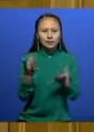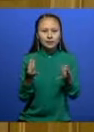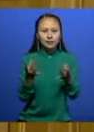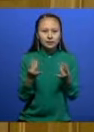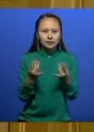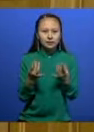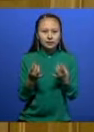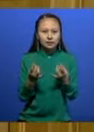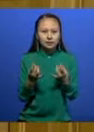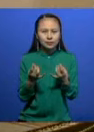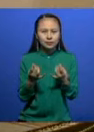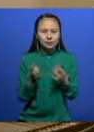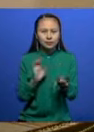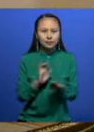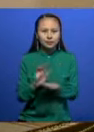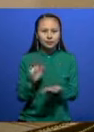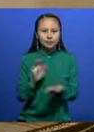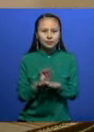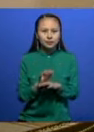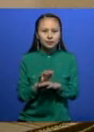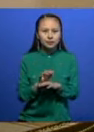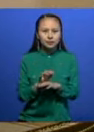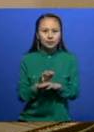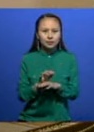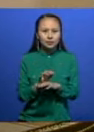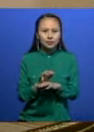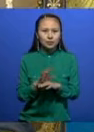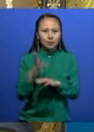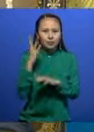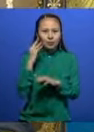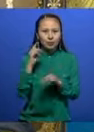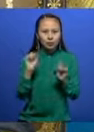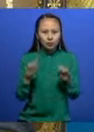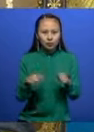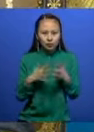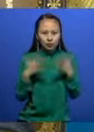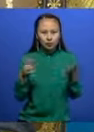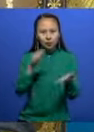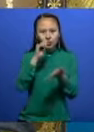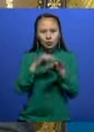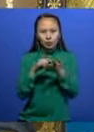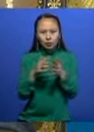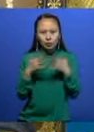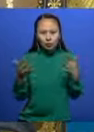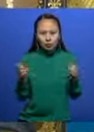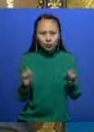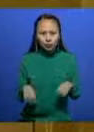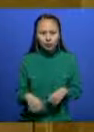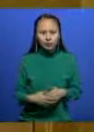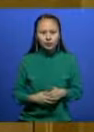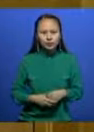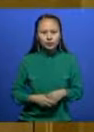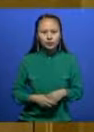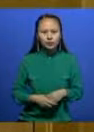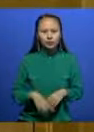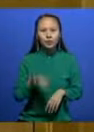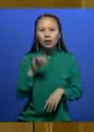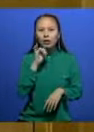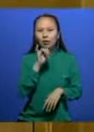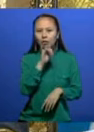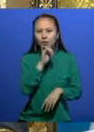түрінде импортталады. Алманы да көбейтуге болады ғой. Әрине. Құстың етін көбейтуге болады. Шұжық,